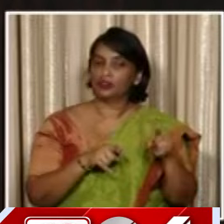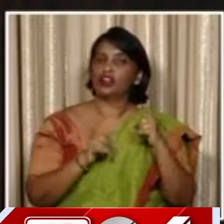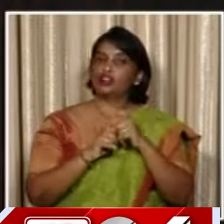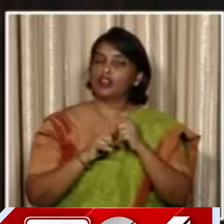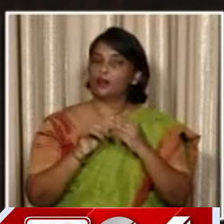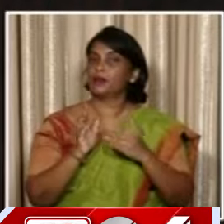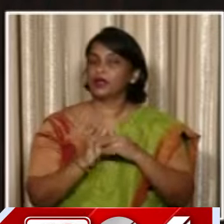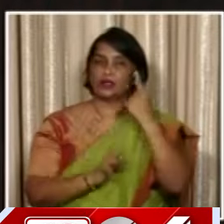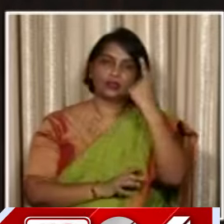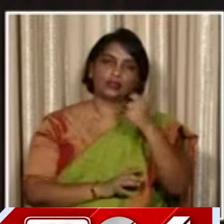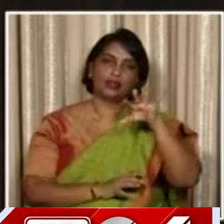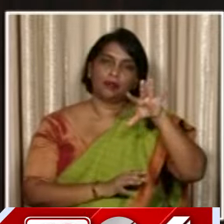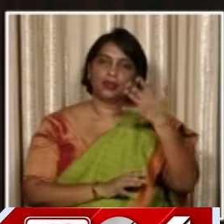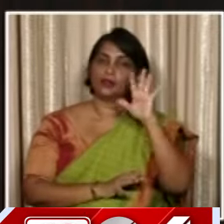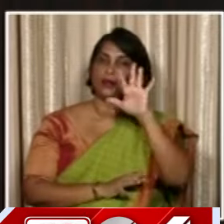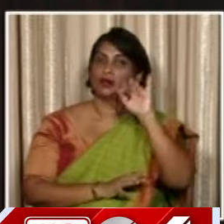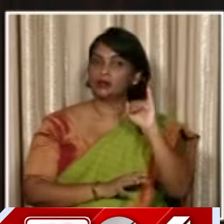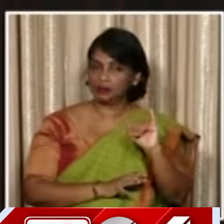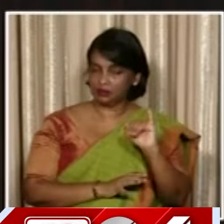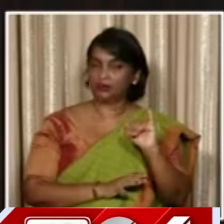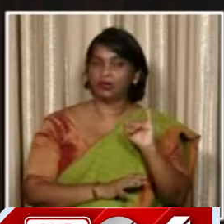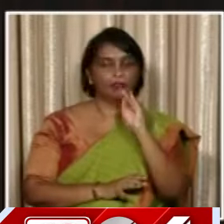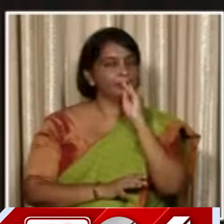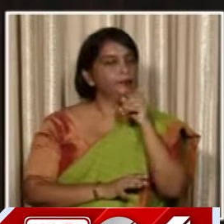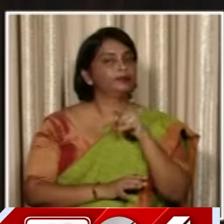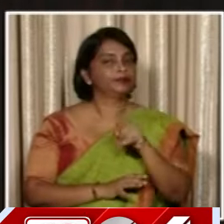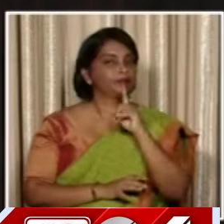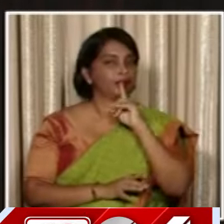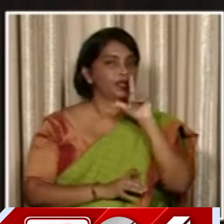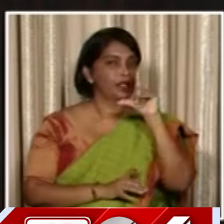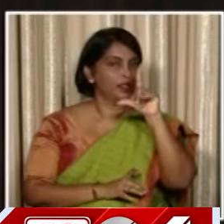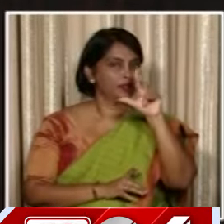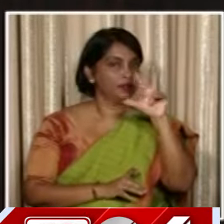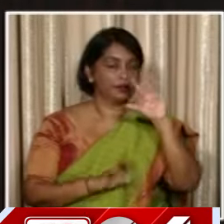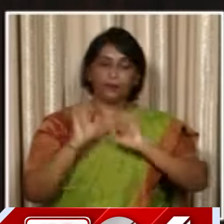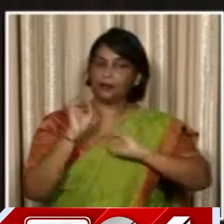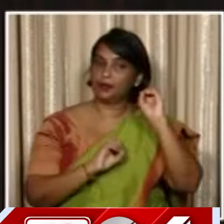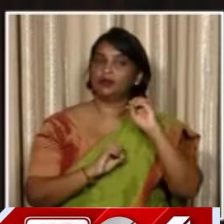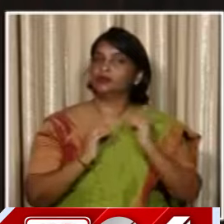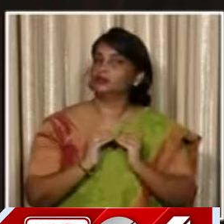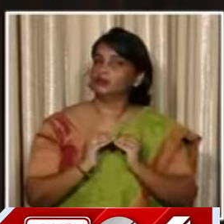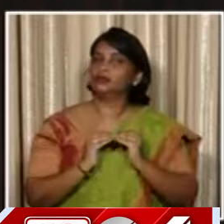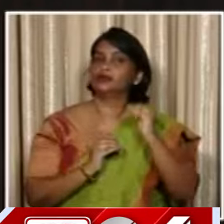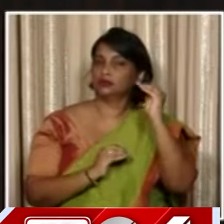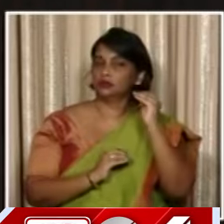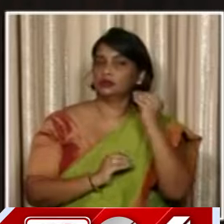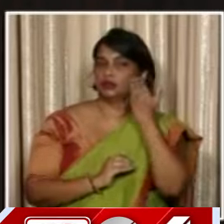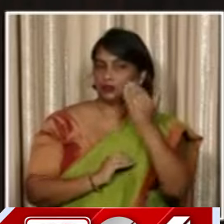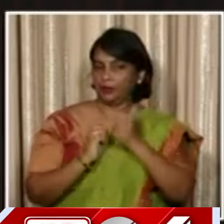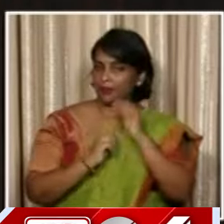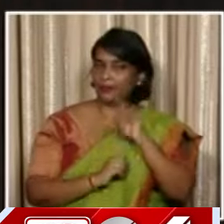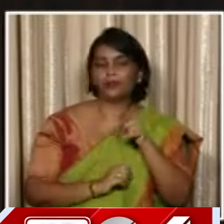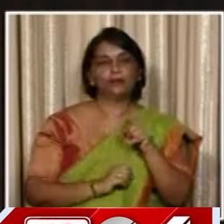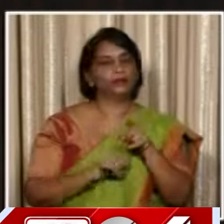ඩොලර් මිලියන 1556ක් ඒ කියන්නේ 178ක වර්ධනයක් සිද්ධ කරගන්න පුළුවන්